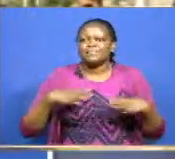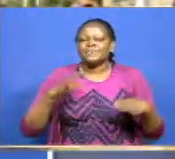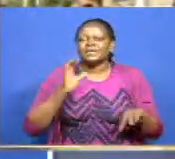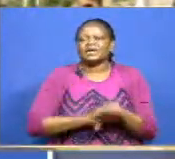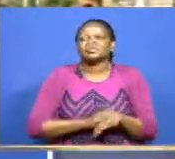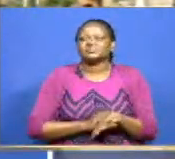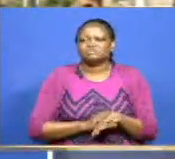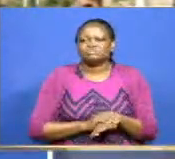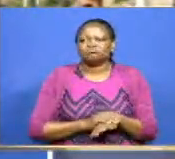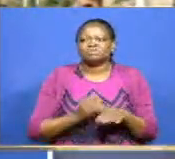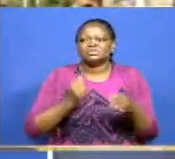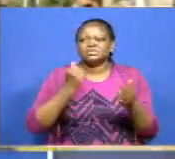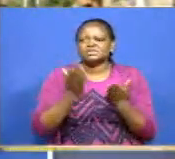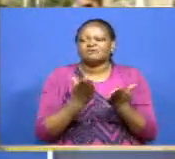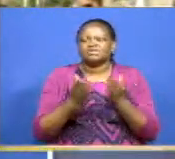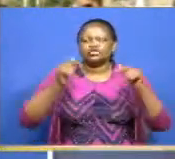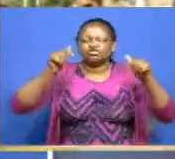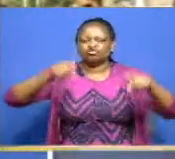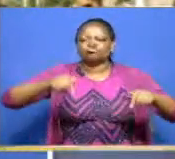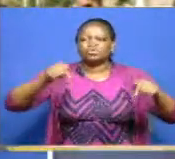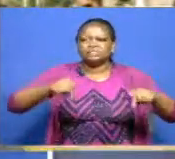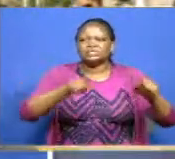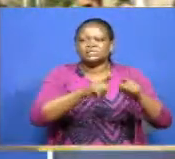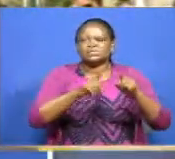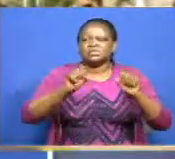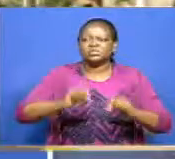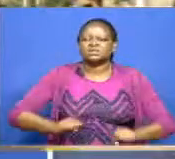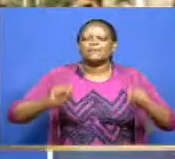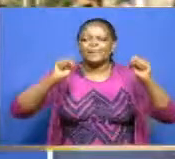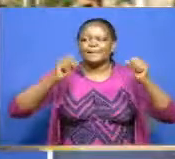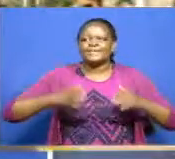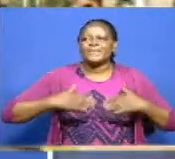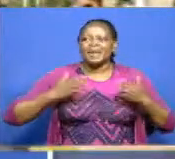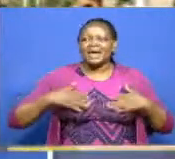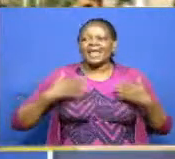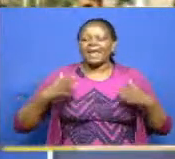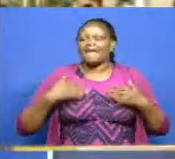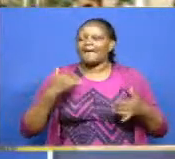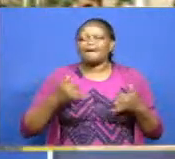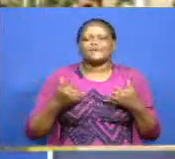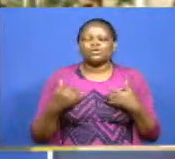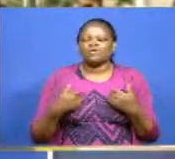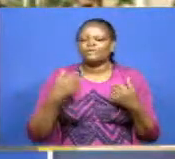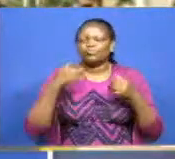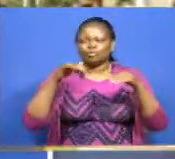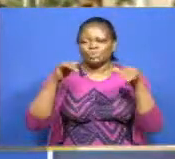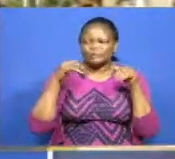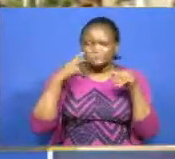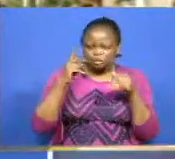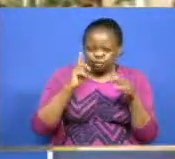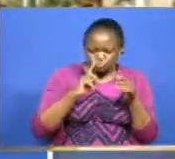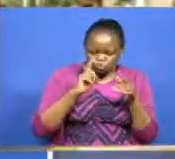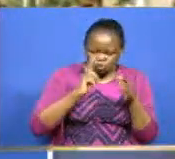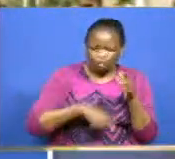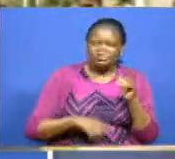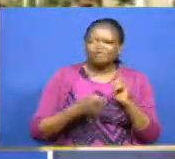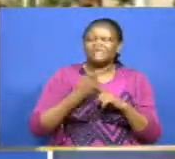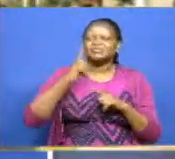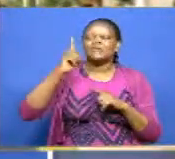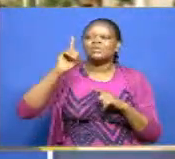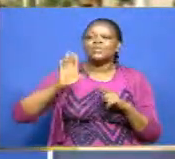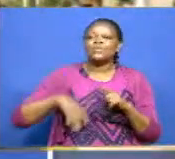essential services they need. So today, as the chairman, I'm very happy, excited, just waiting to see of what the first Nairobi